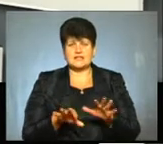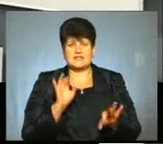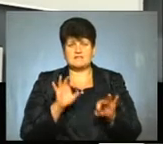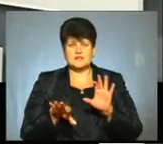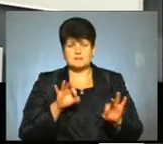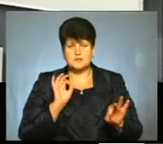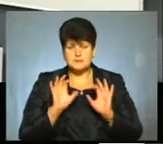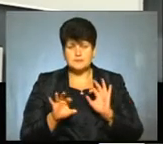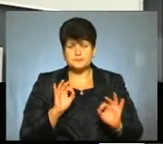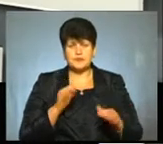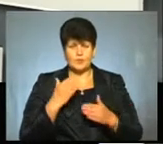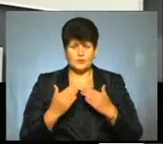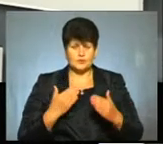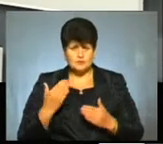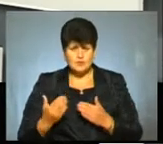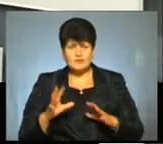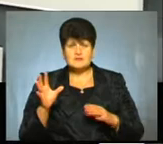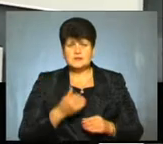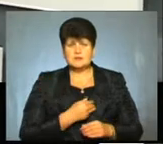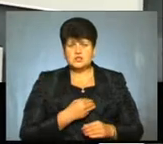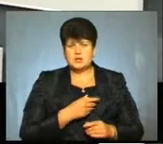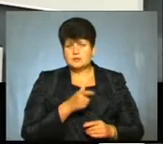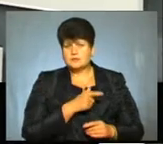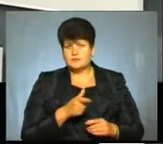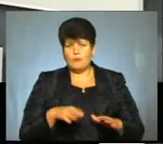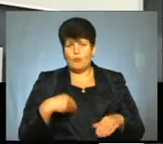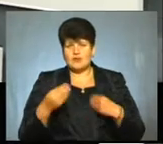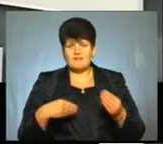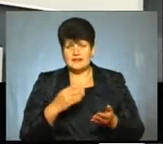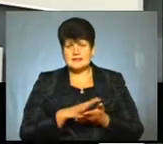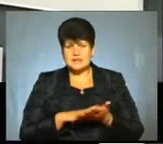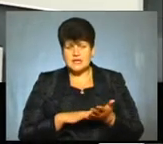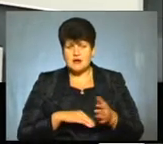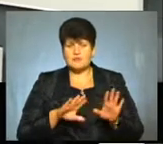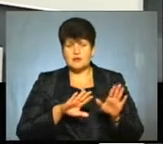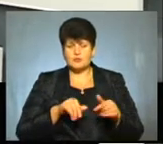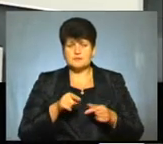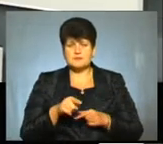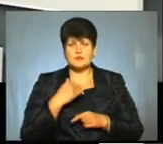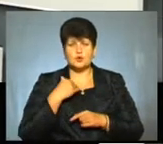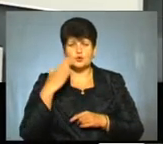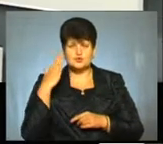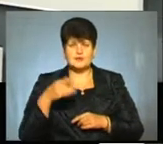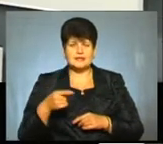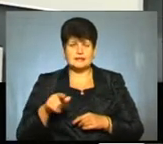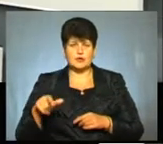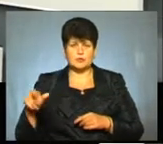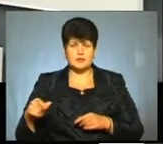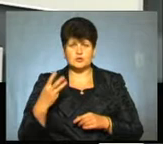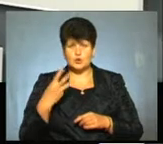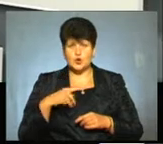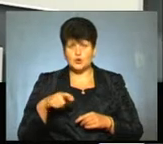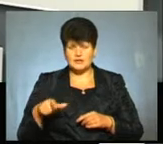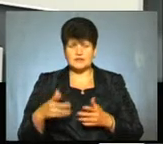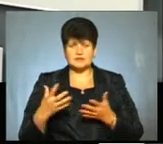порталу електронних консультацій та опитувань. Всі бажаючі впродовж певного періоду подавали свої заявки, після того за них голосували самі ж тернополяни і